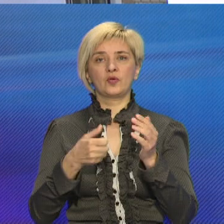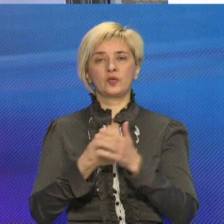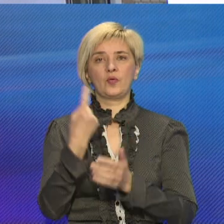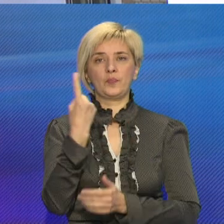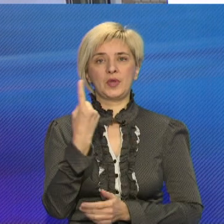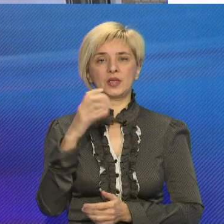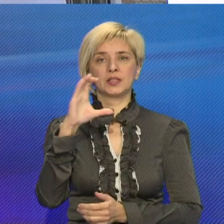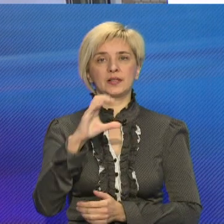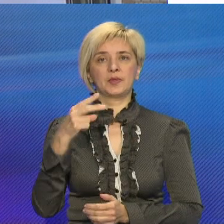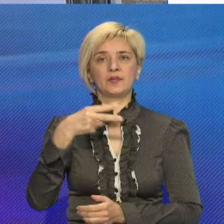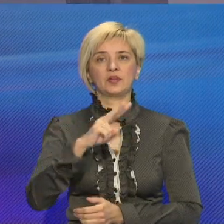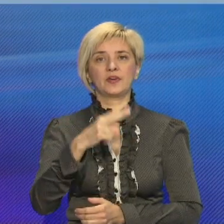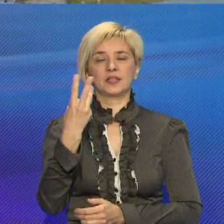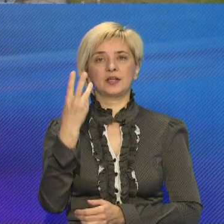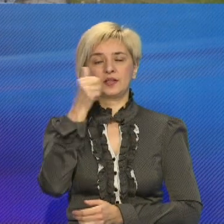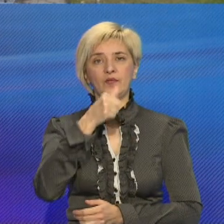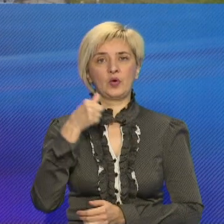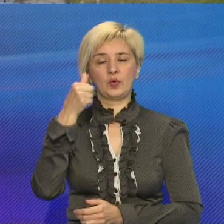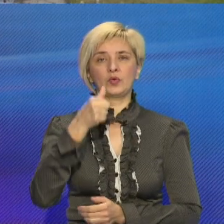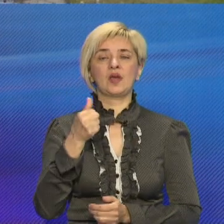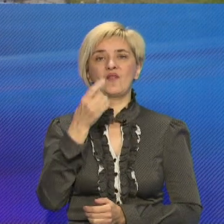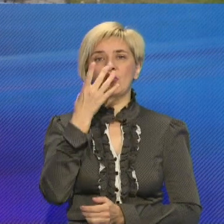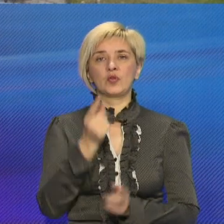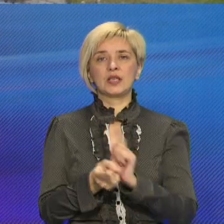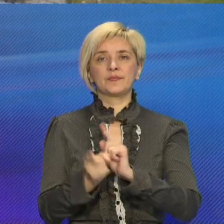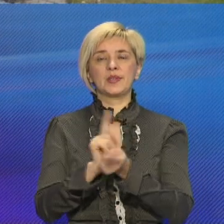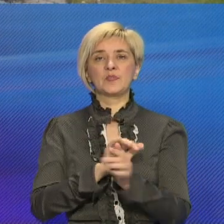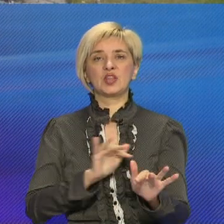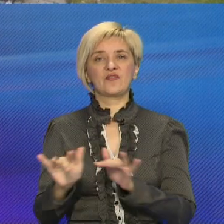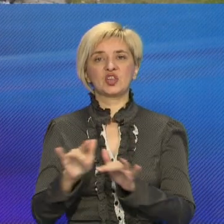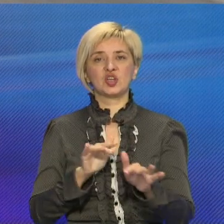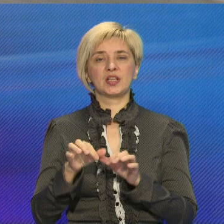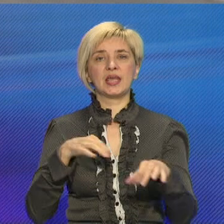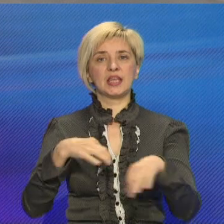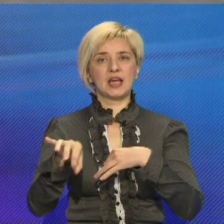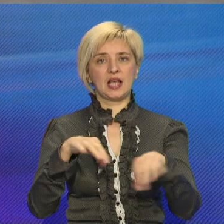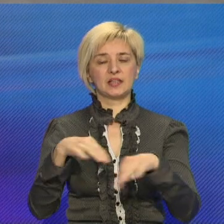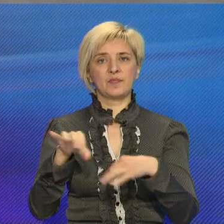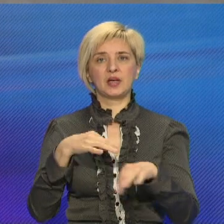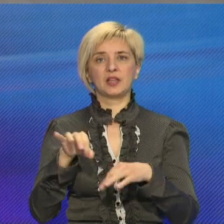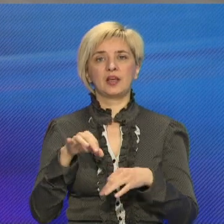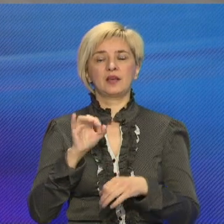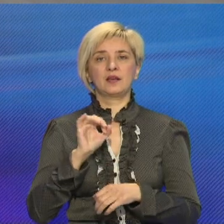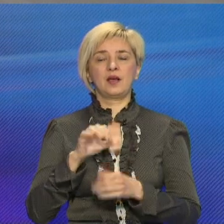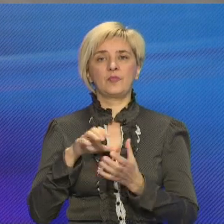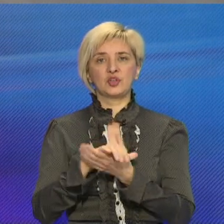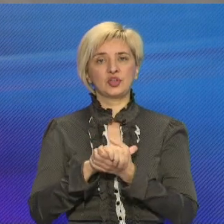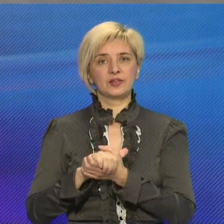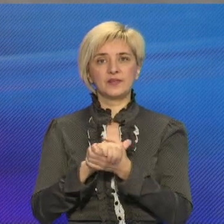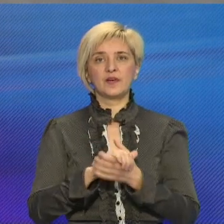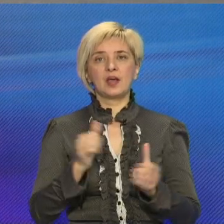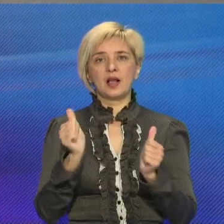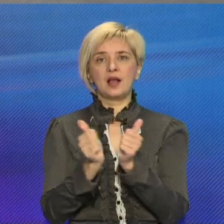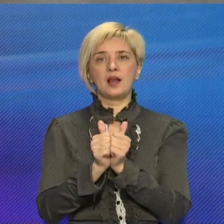2023 года. У Гродні змяніўся рух грамадскага транспарту, а каля Папоіцкага моста арганізаваны